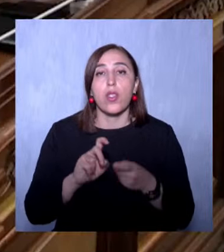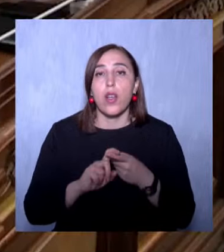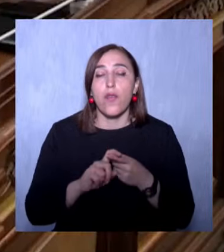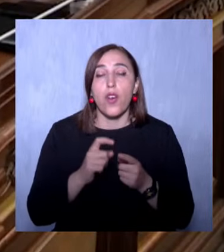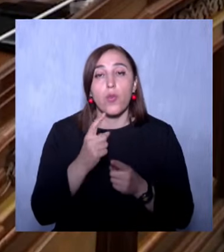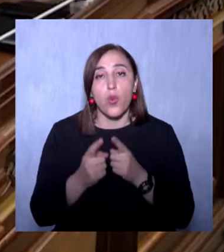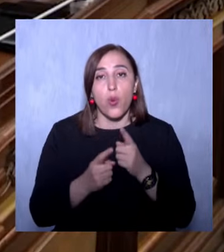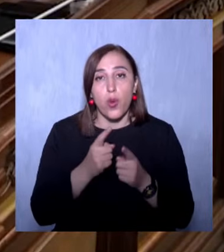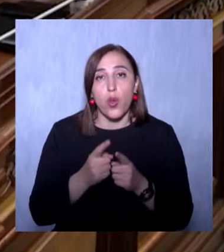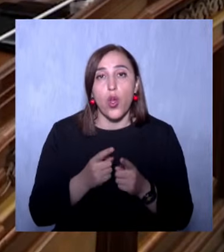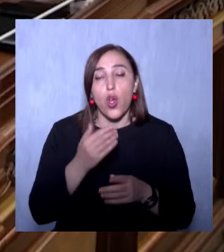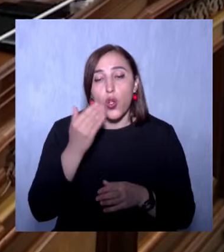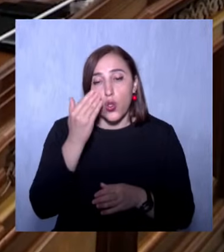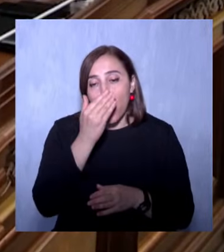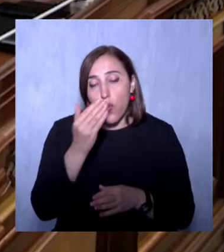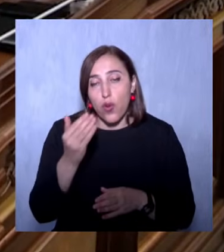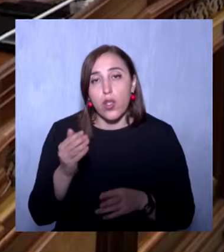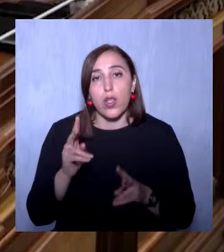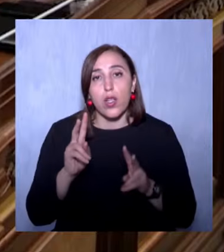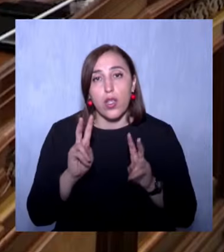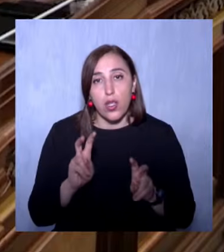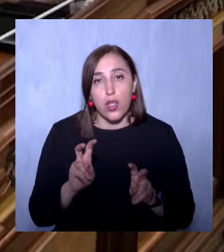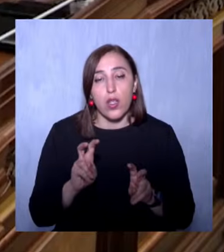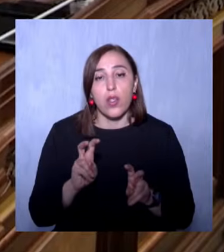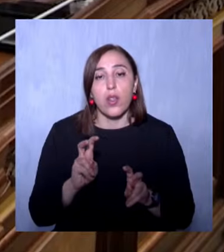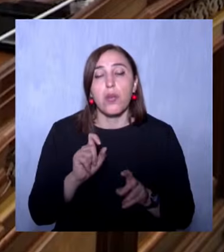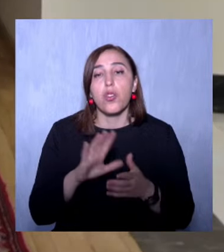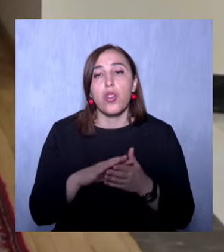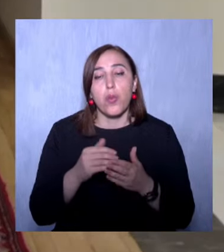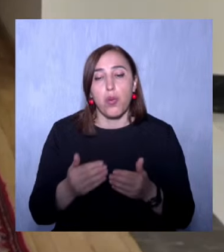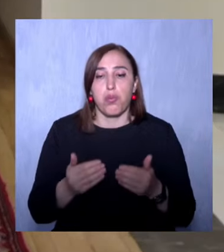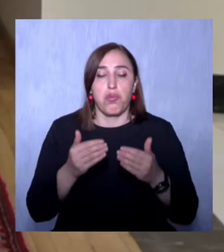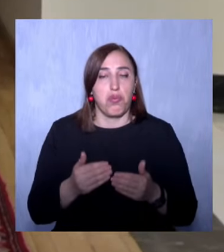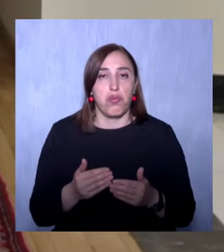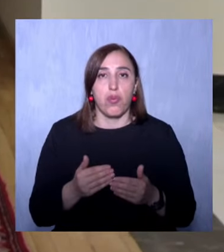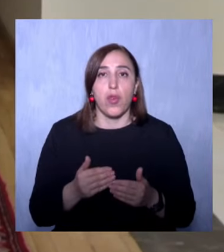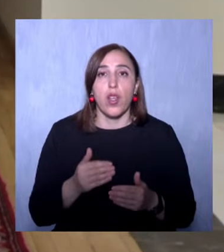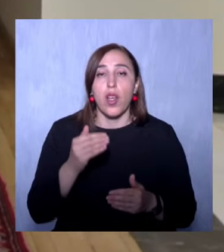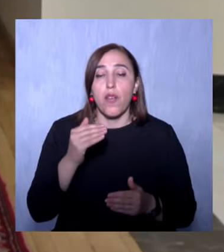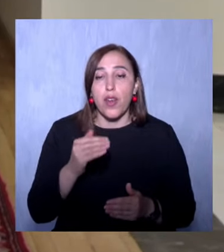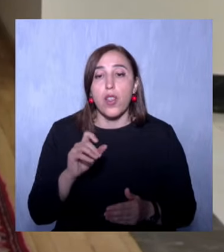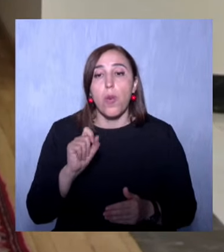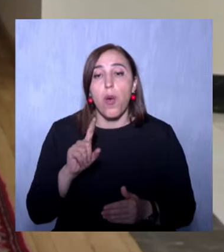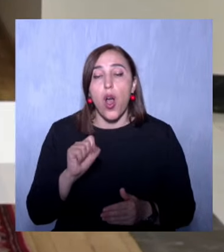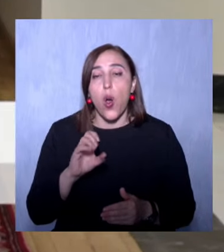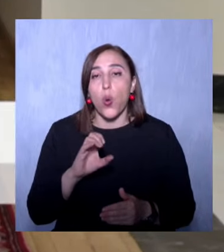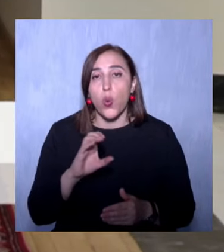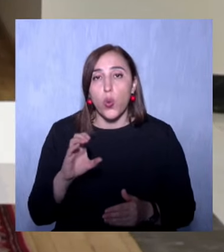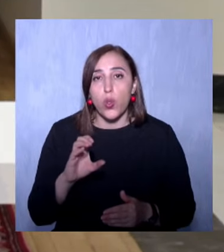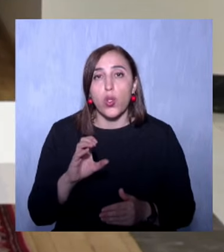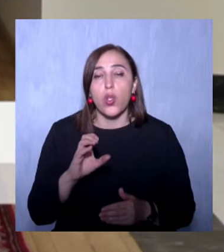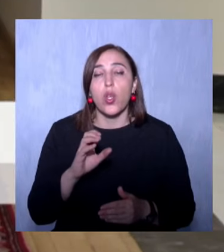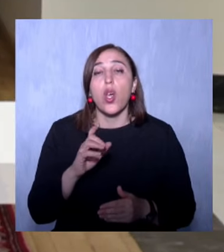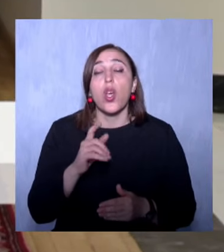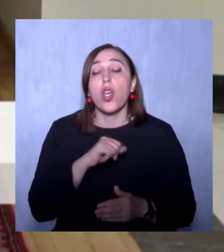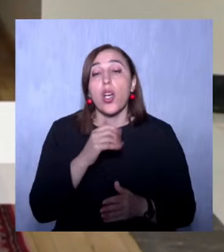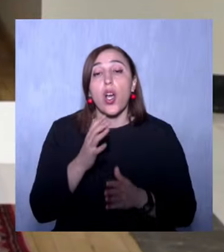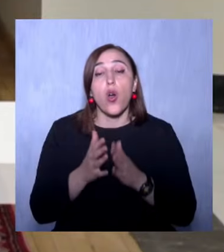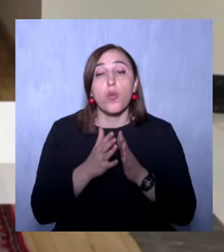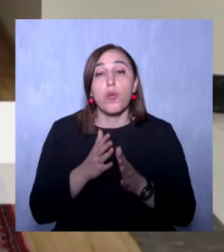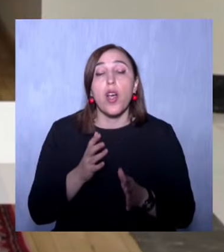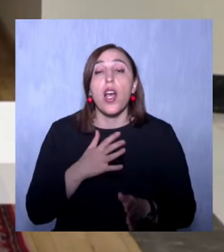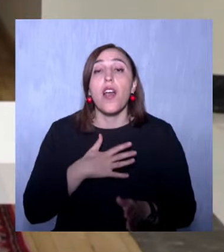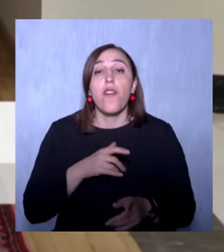փոփոխությունները ժողովրդավարական նորմերի ակնհայտ հետընթաց են խորհրդանշում։ Freedom House-ը խոսում է վիրավորանքը քրեականացնելու